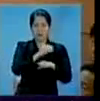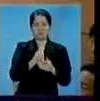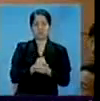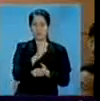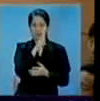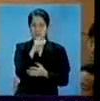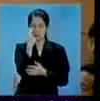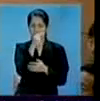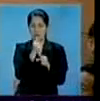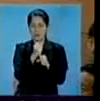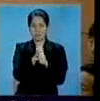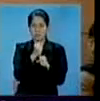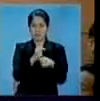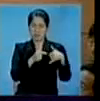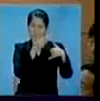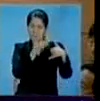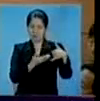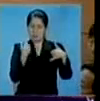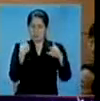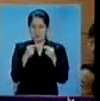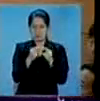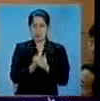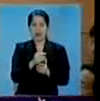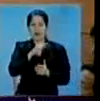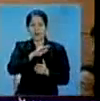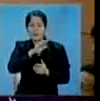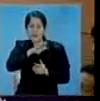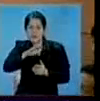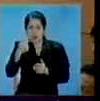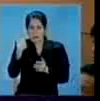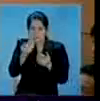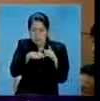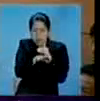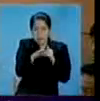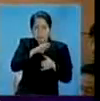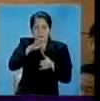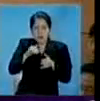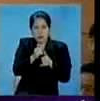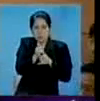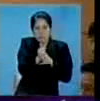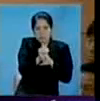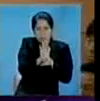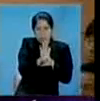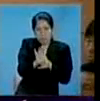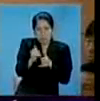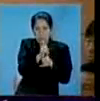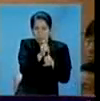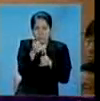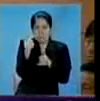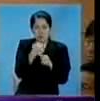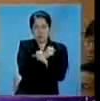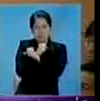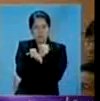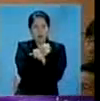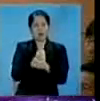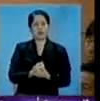ต่ถ้าใครมีพฤติกรรมบอกว่าเอาเด็กเป็นโลกกำบังท่านไม่ต้องปราประนามผมเลยผมจะประนามพวกผมกันเอง